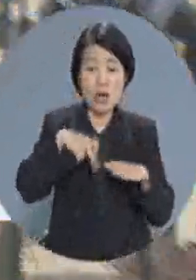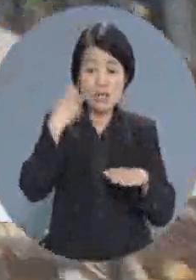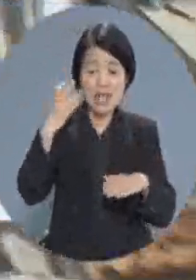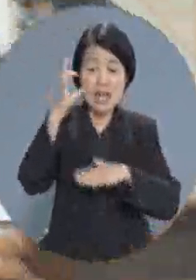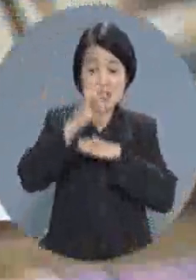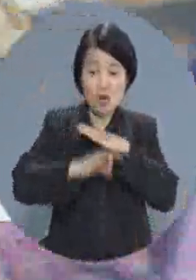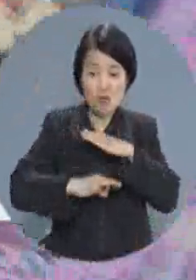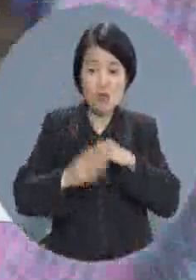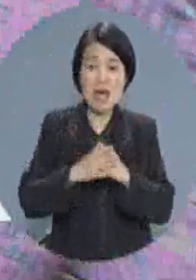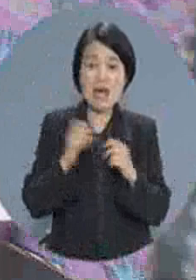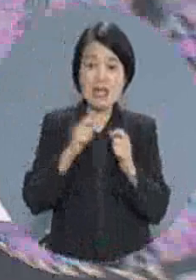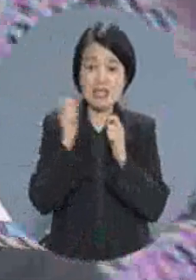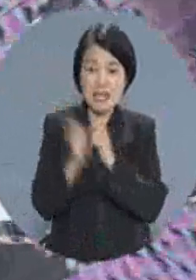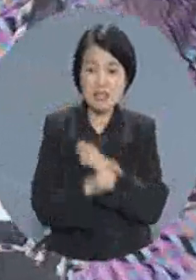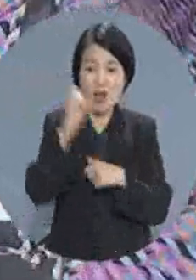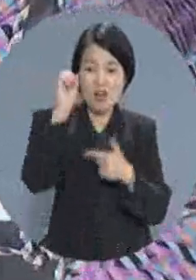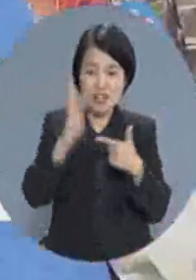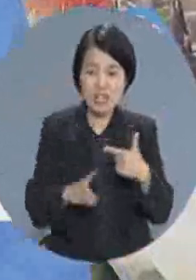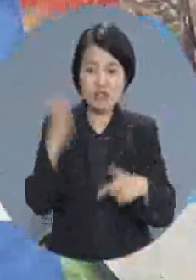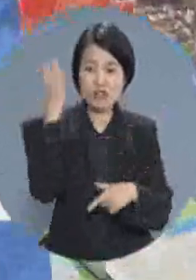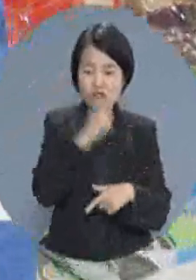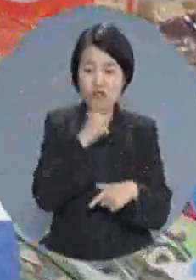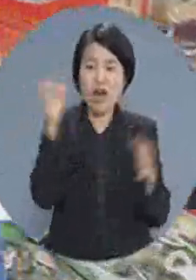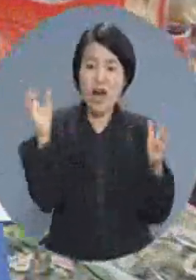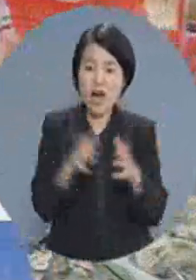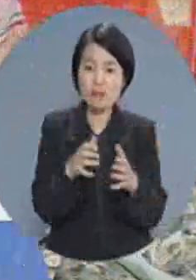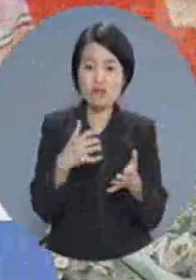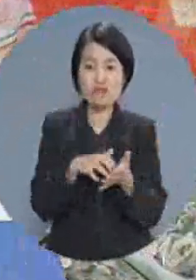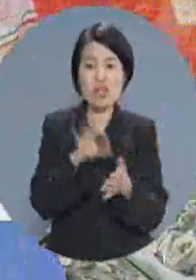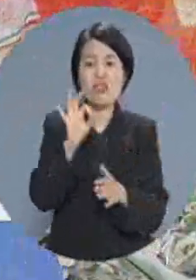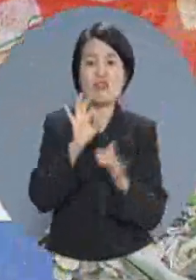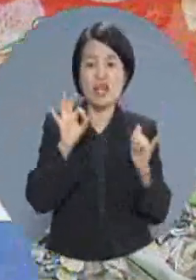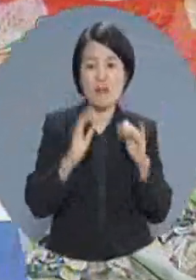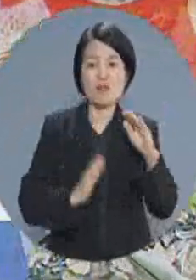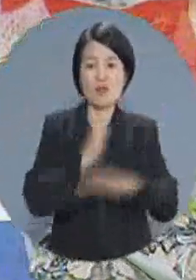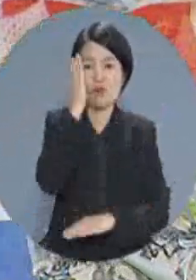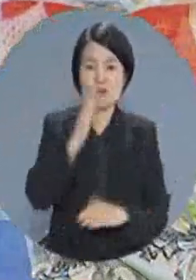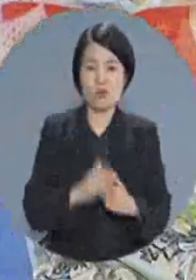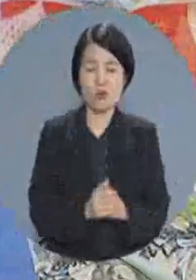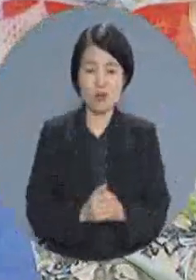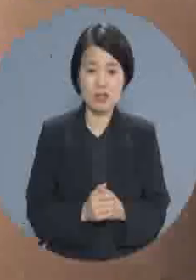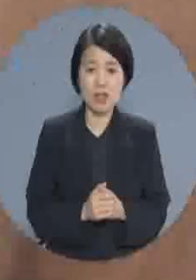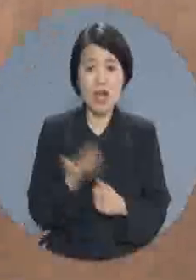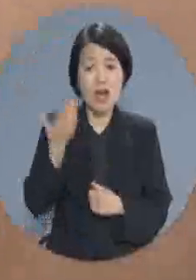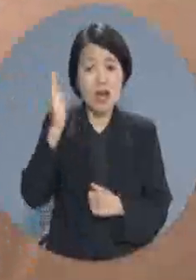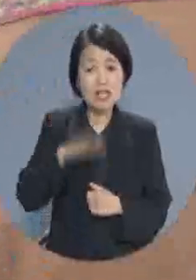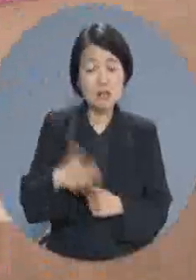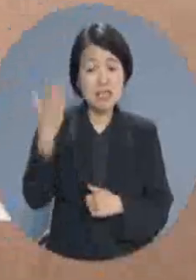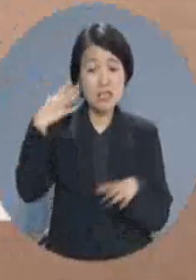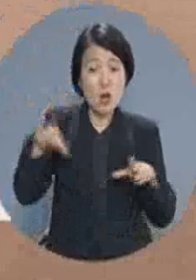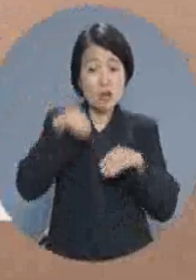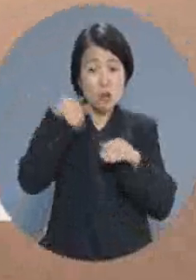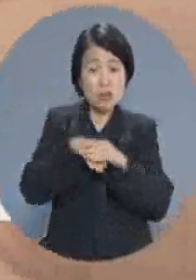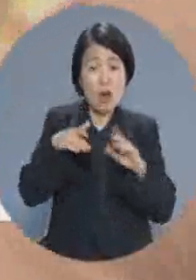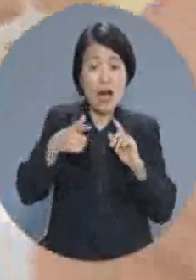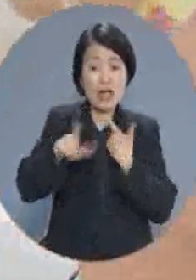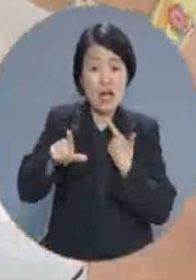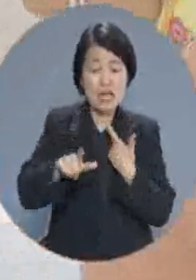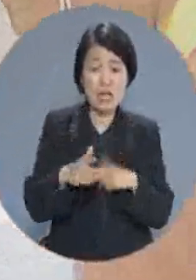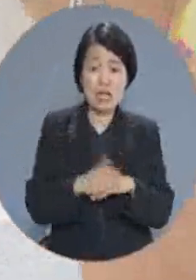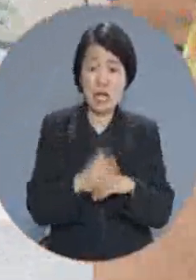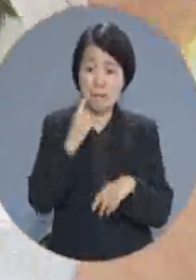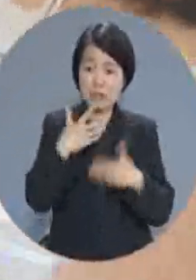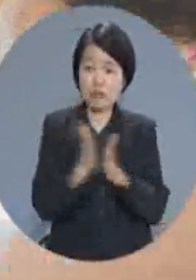광산과 서구, 장성과 나주, 여수 등 어림잡아도 10명이 넘습니다. 그런데 지난 총선과 달리 민주당